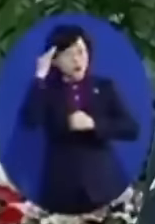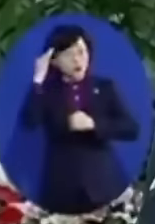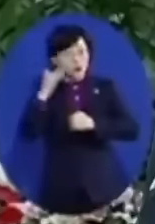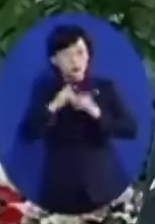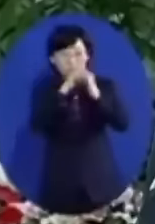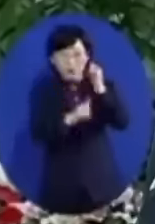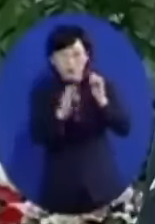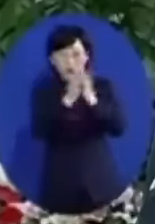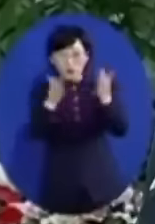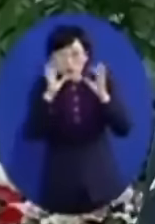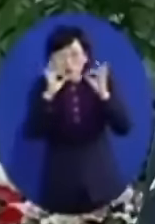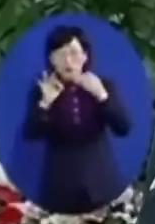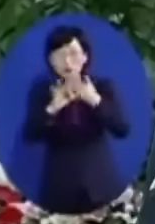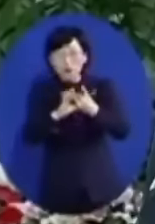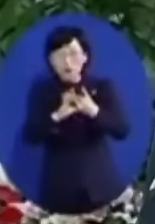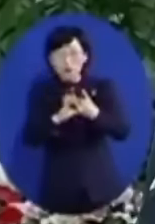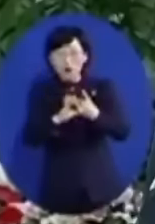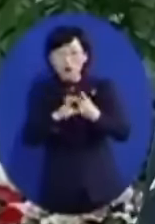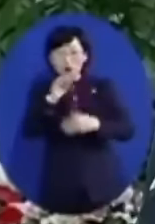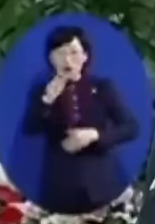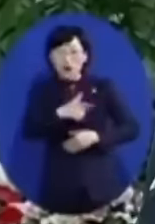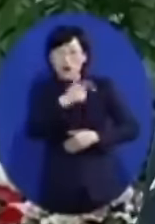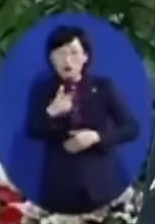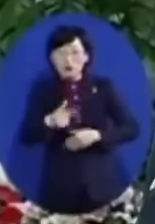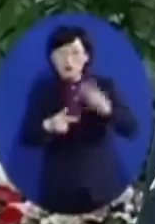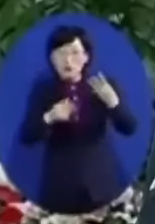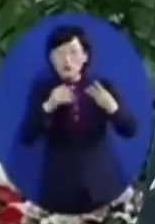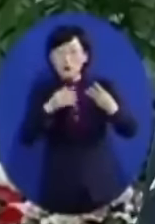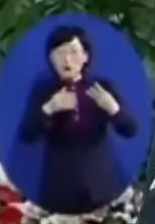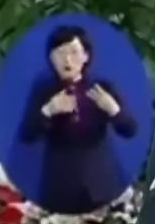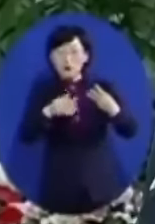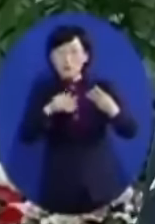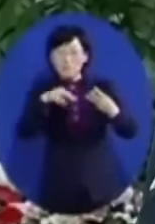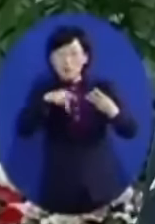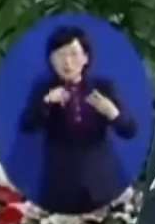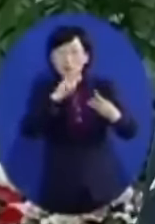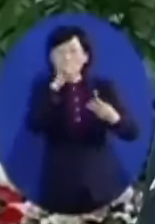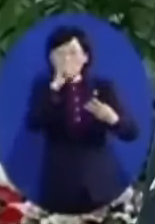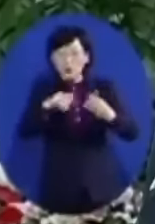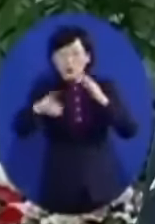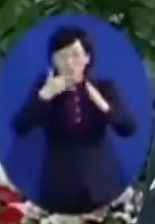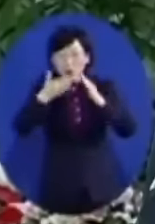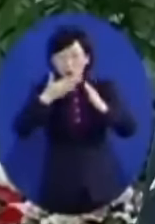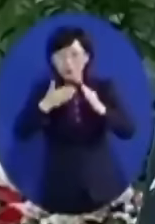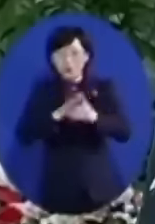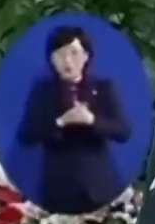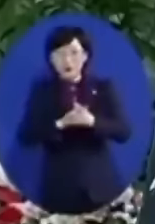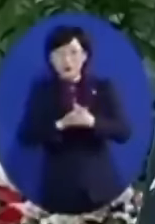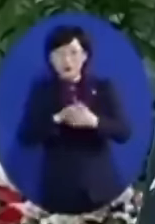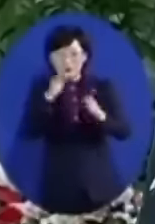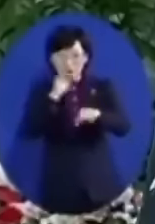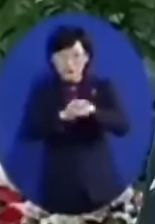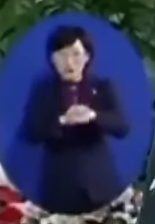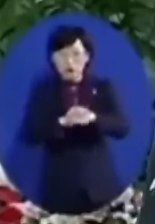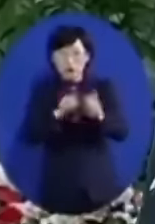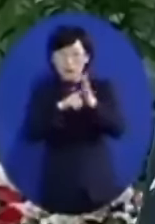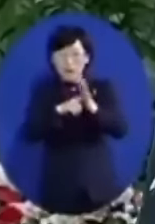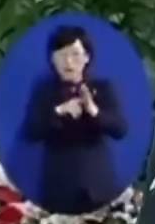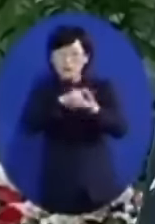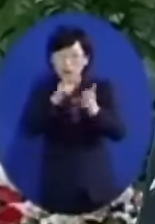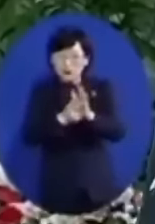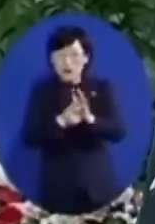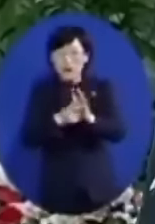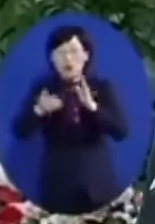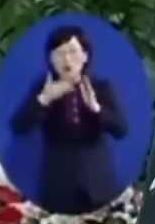산보가 있어야 한다고 합니다. 식보, 약보, 행보인데 식보란 밥을 잘 먹는 것이고 약보는 보약을 적당히 먹는